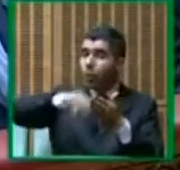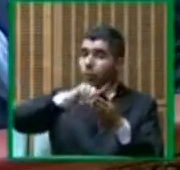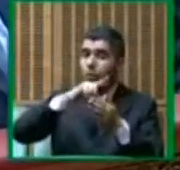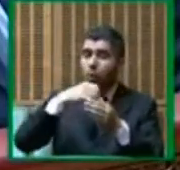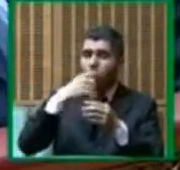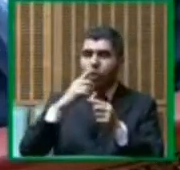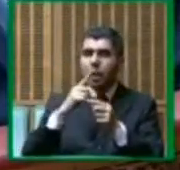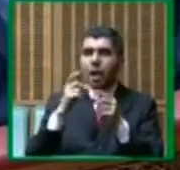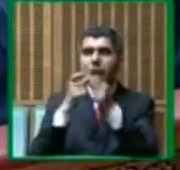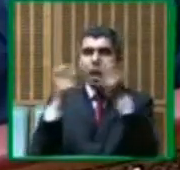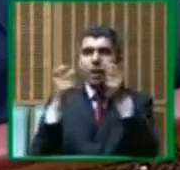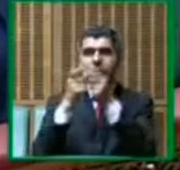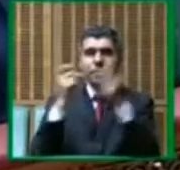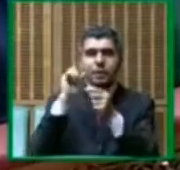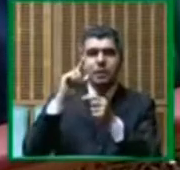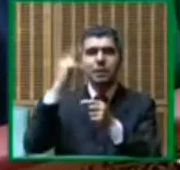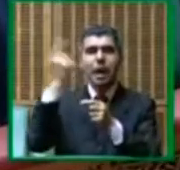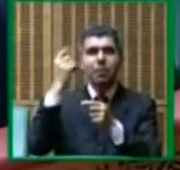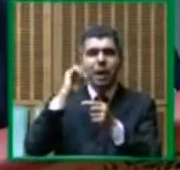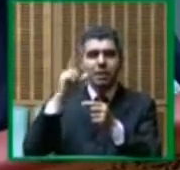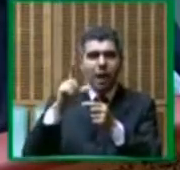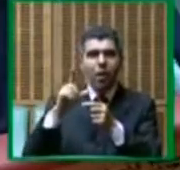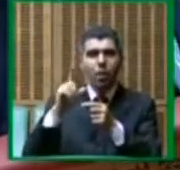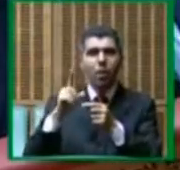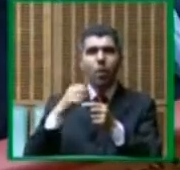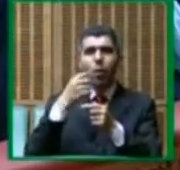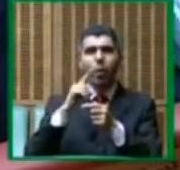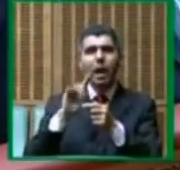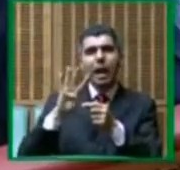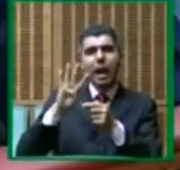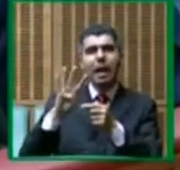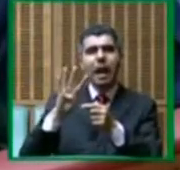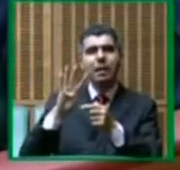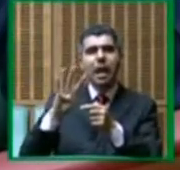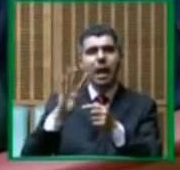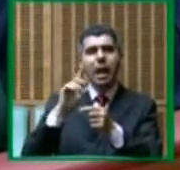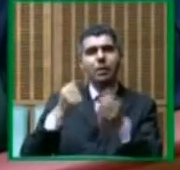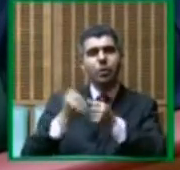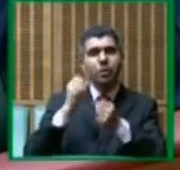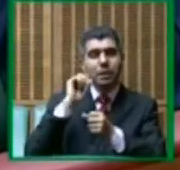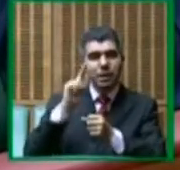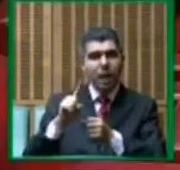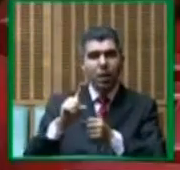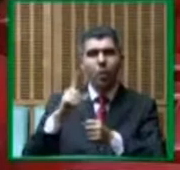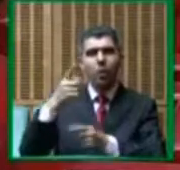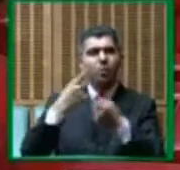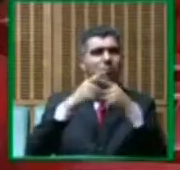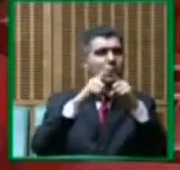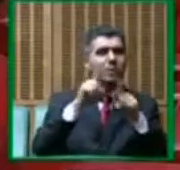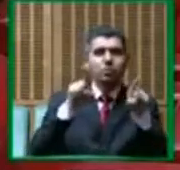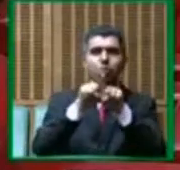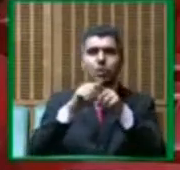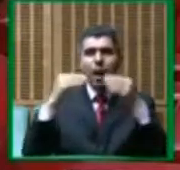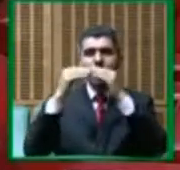سيارة الإسعاف؟ دابا كلشي إلا شفتوا إير 4 سيارة إسعاف، إير 2 سيارة إسعاف، لومبيل، يعني ما بقيناش نعرفوا، ما